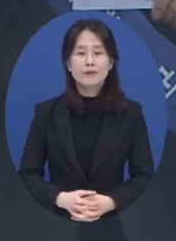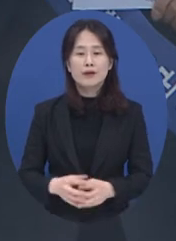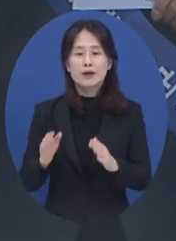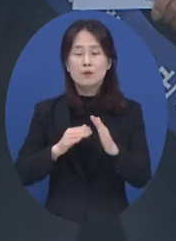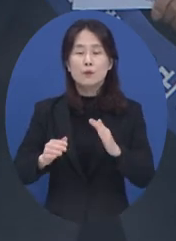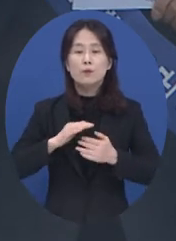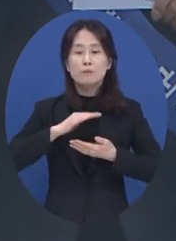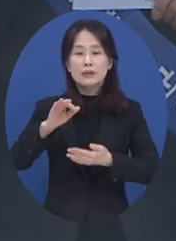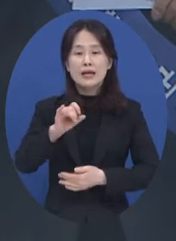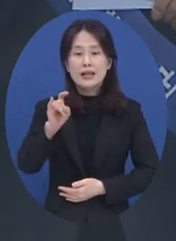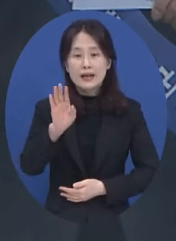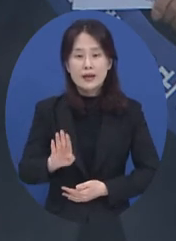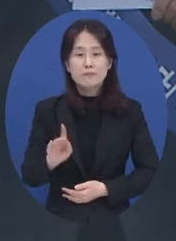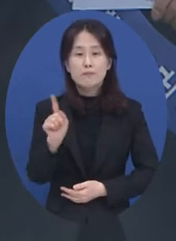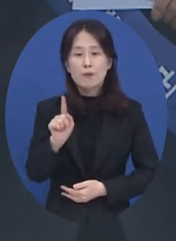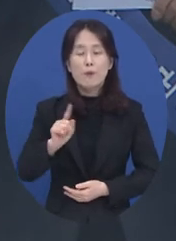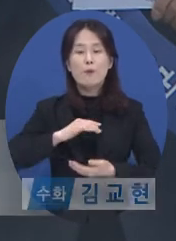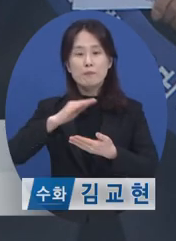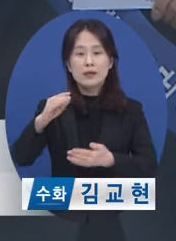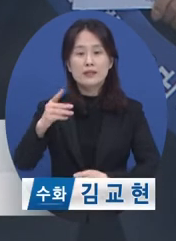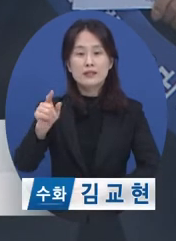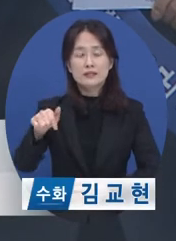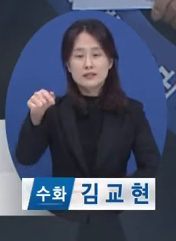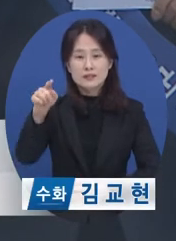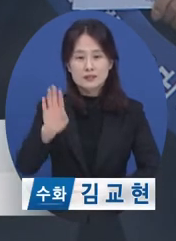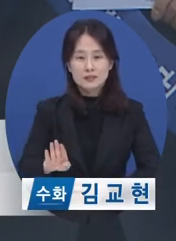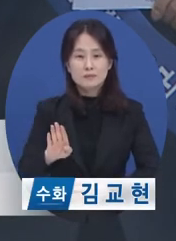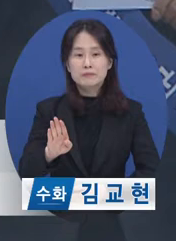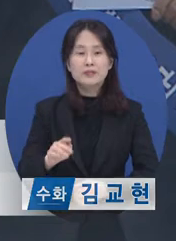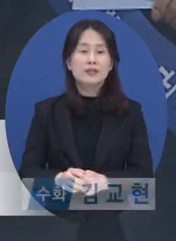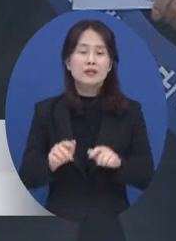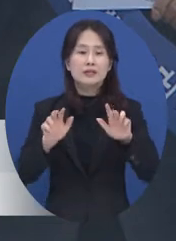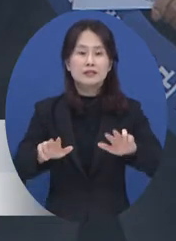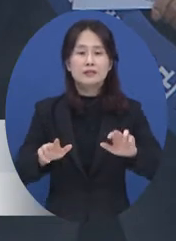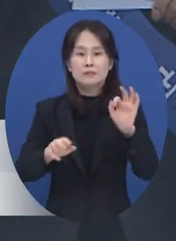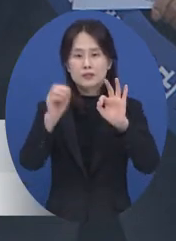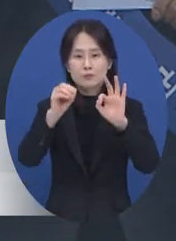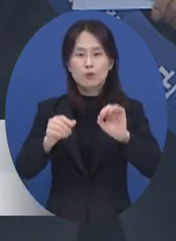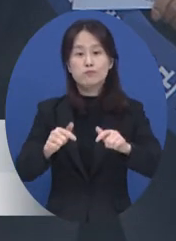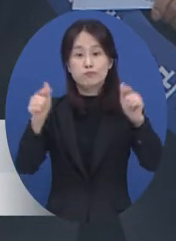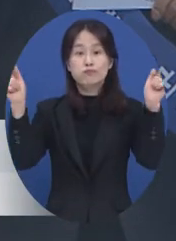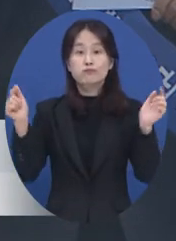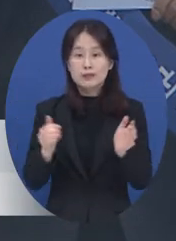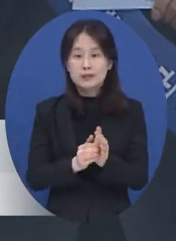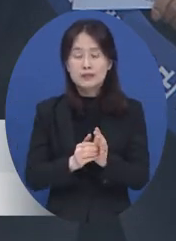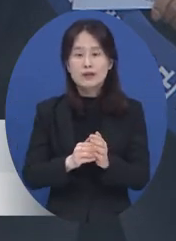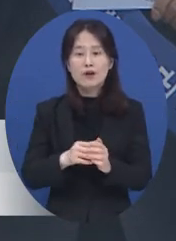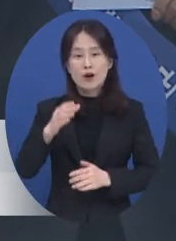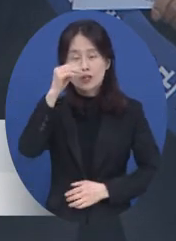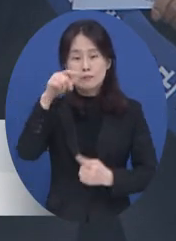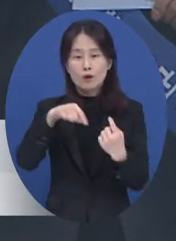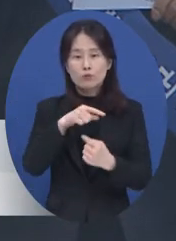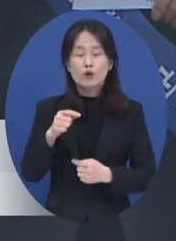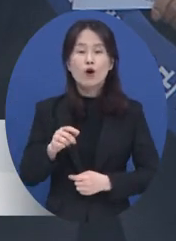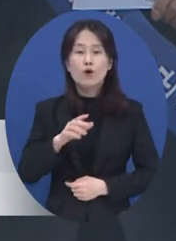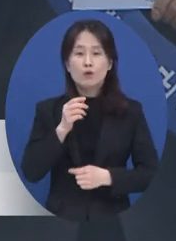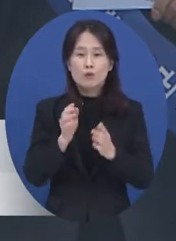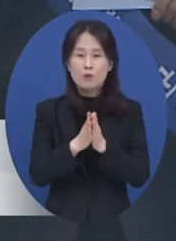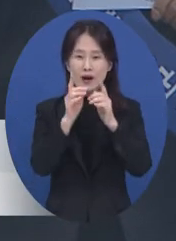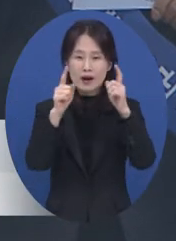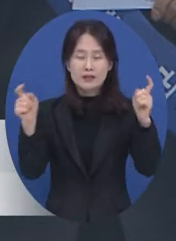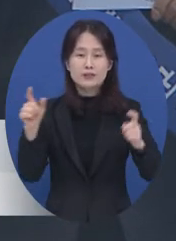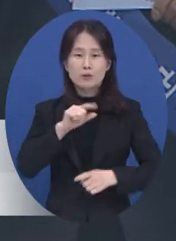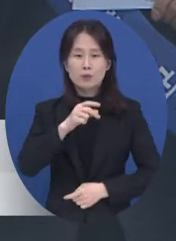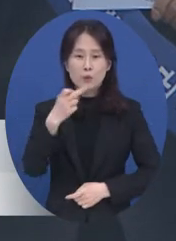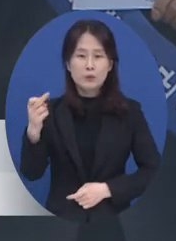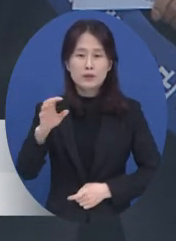경기도 공공배달앱인 배달특급의 시장 점유율이 10%를 넘어섰습니다. 시범 운영 중인 화성과 오산, 파주 등